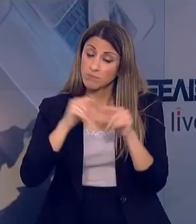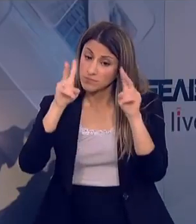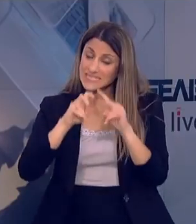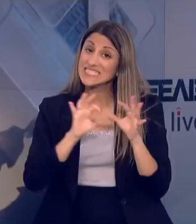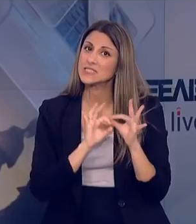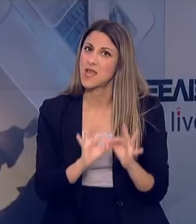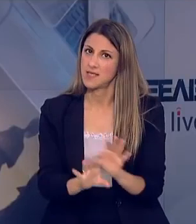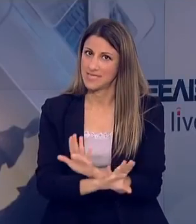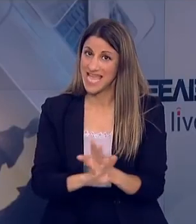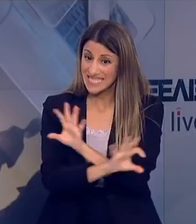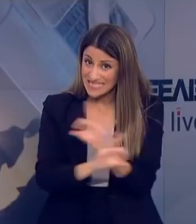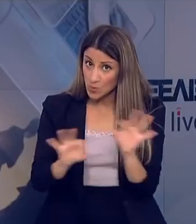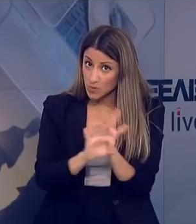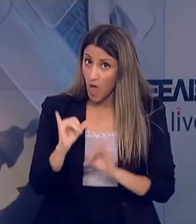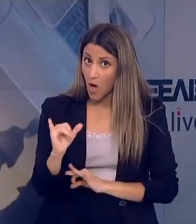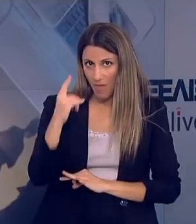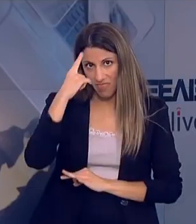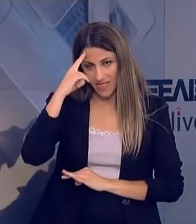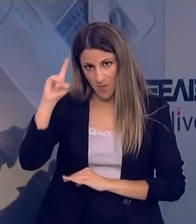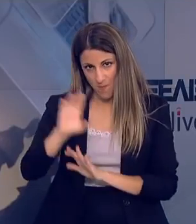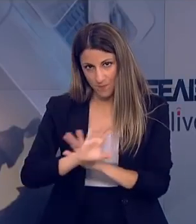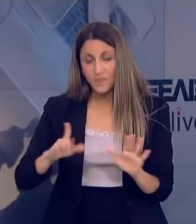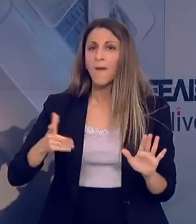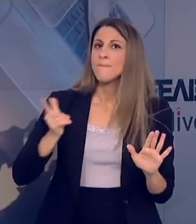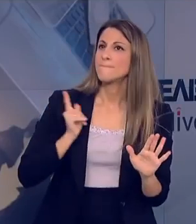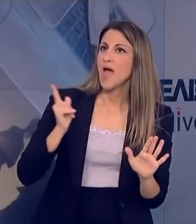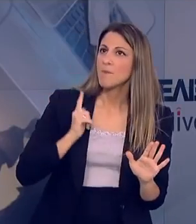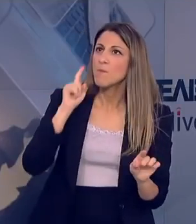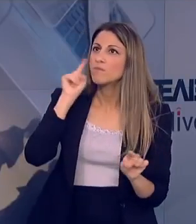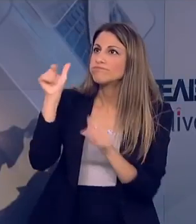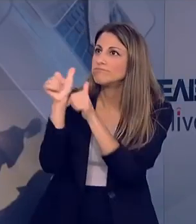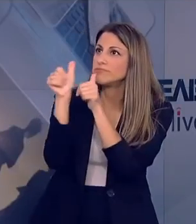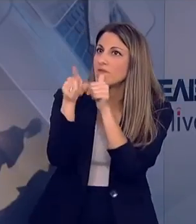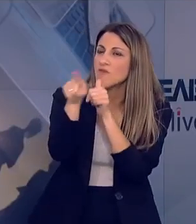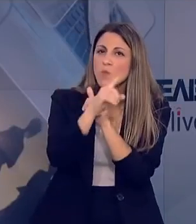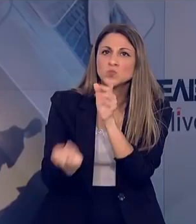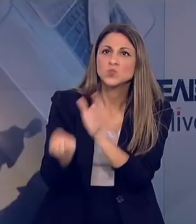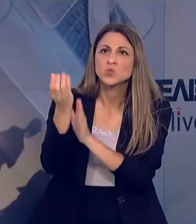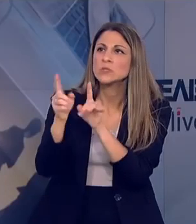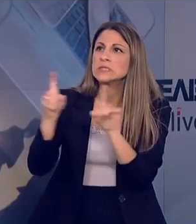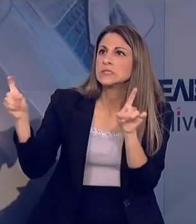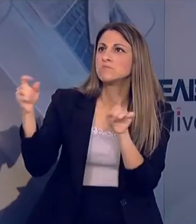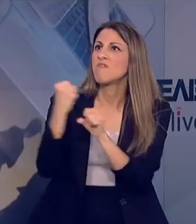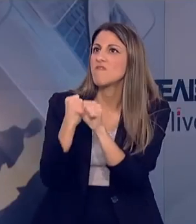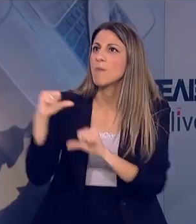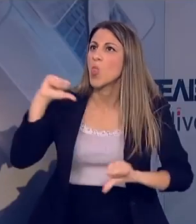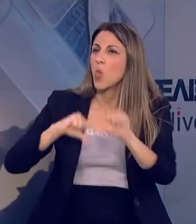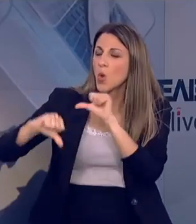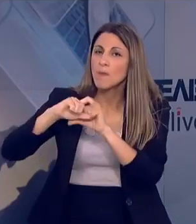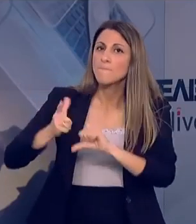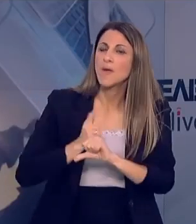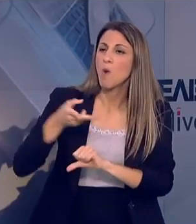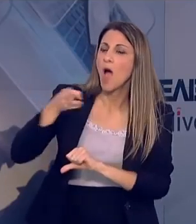αισιόδοξα. Αναμένουμε περισσότερα νέα από προσπάθειες που εξετάζουν τη χρήση τέτοιων σκευασμάτων σε εξωτερικούς ασθενείς.